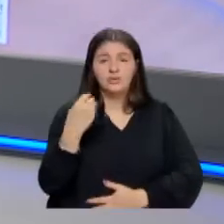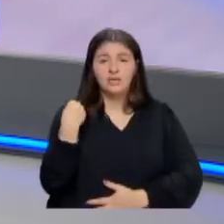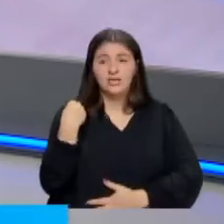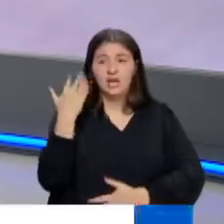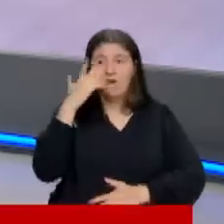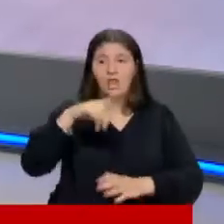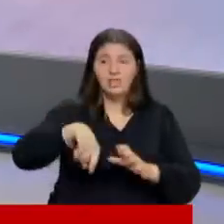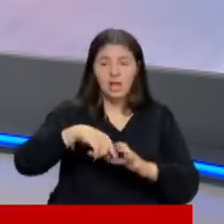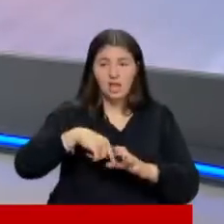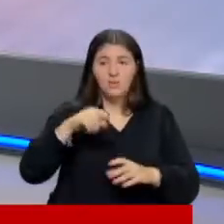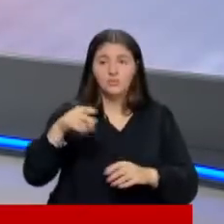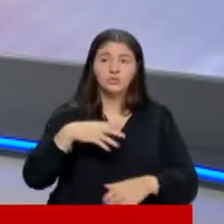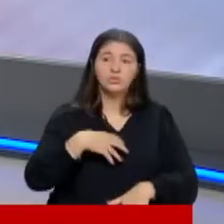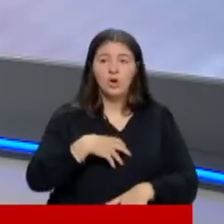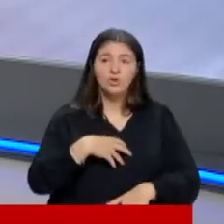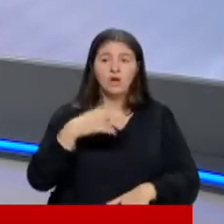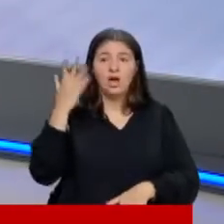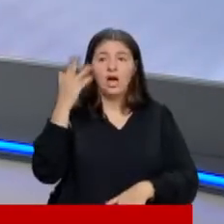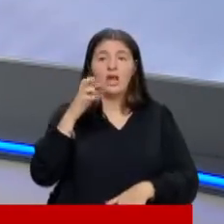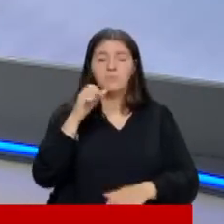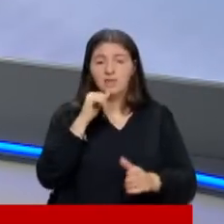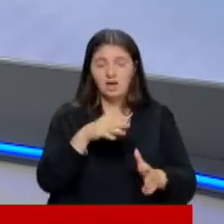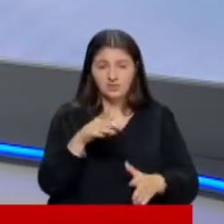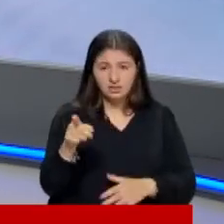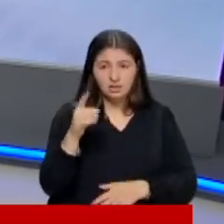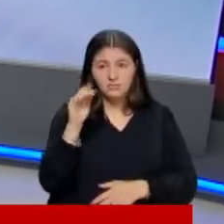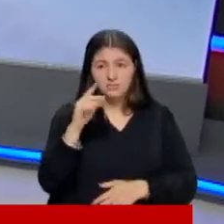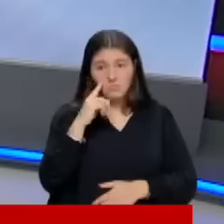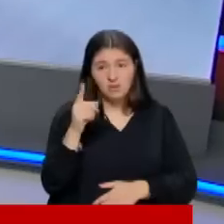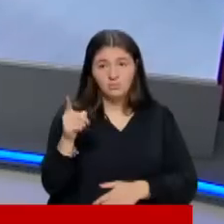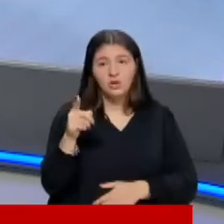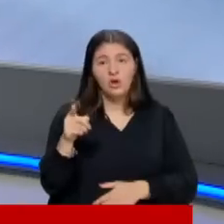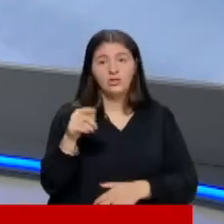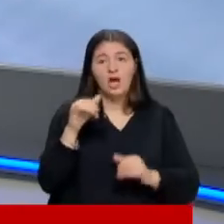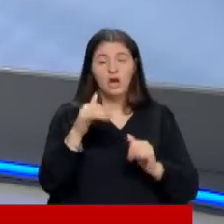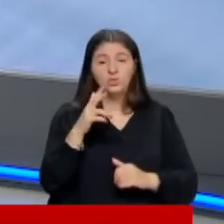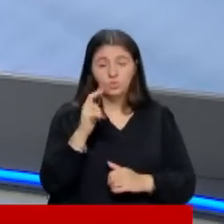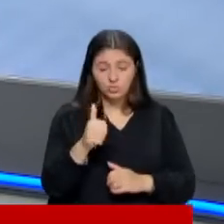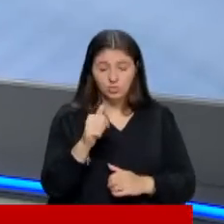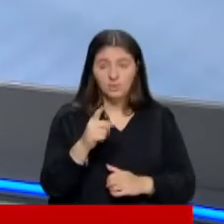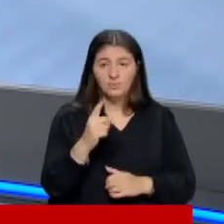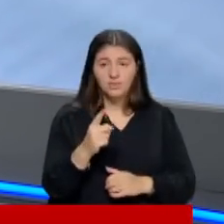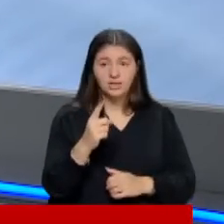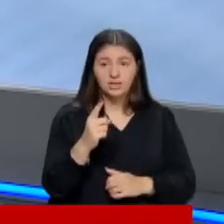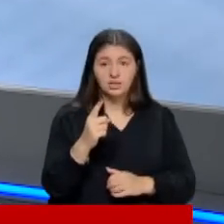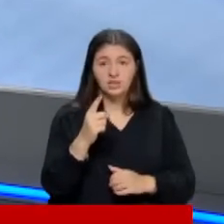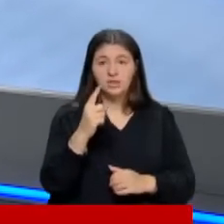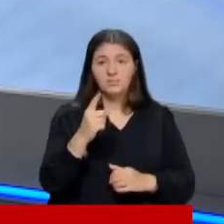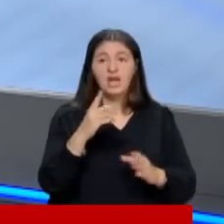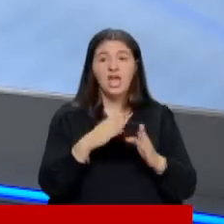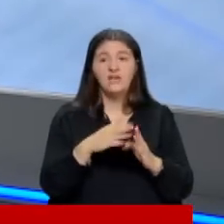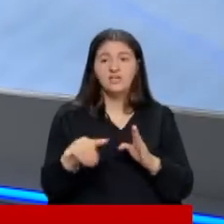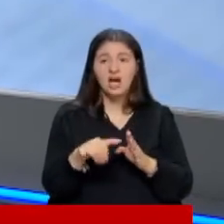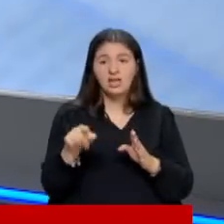kara delik Burası Konya Karapınar hemen bir gelsin Konya Karapınar'da aynı gün bir biri bir